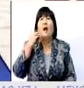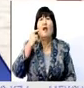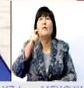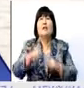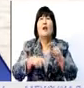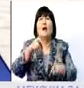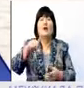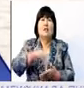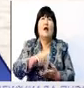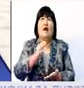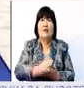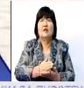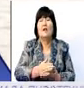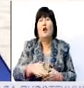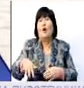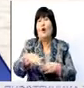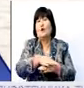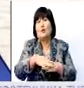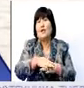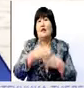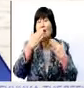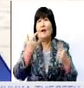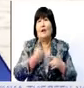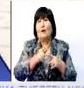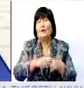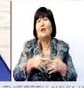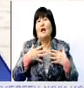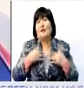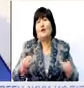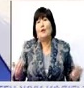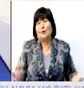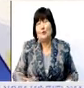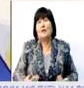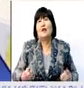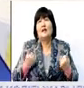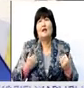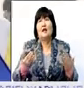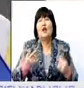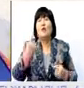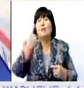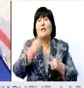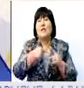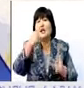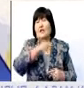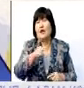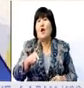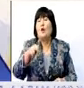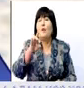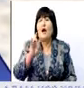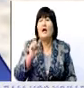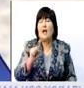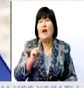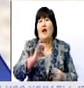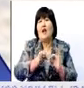қатысам. Жұрттарды, халықтарды осындай салауатты өмір салтына шақырам. Бір жарым жылдай болып қалды. Паралимпиадаға